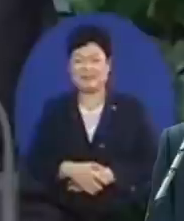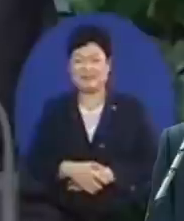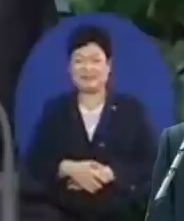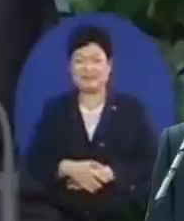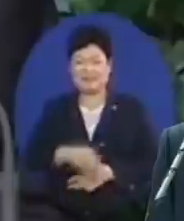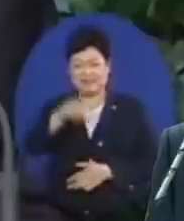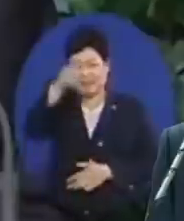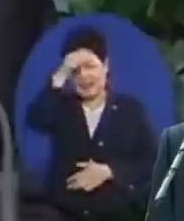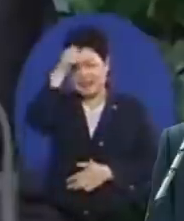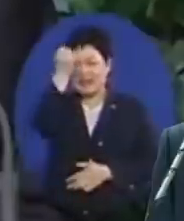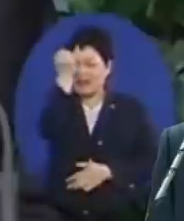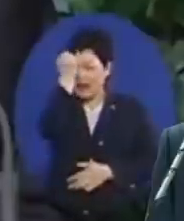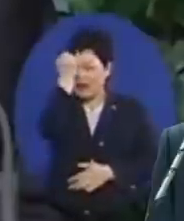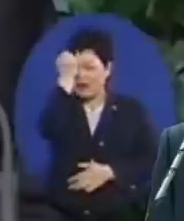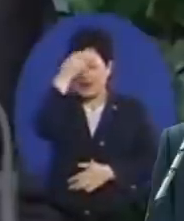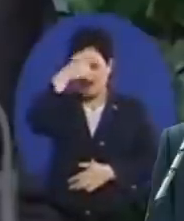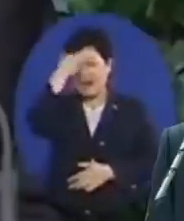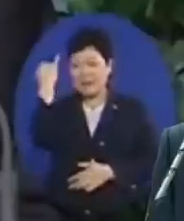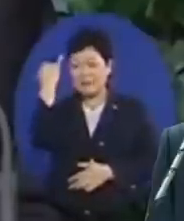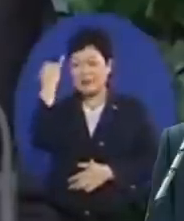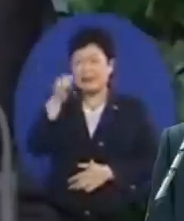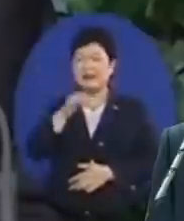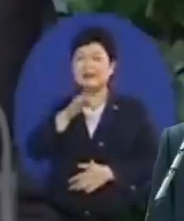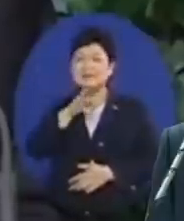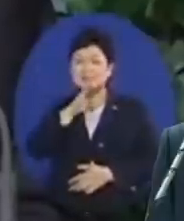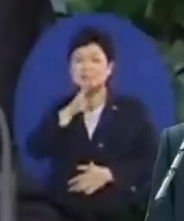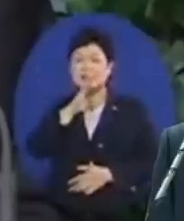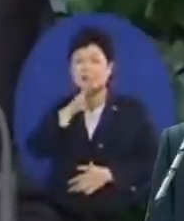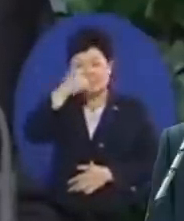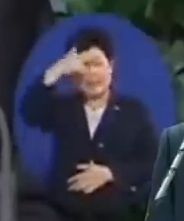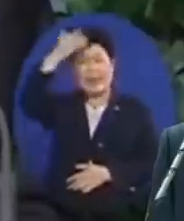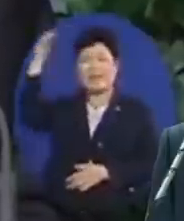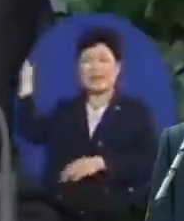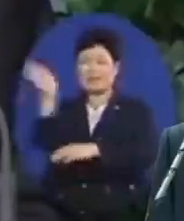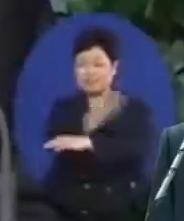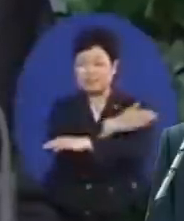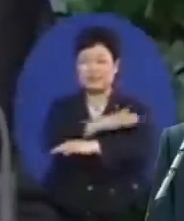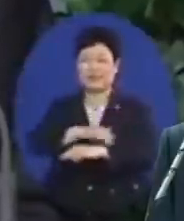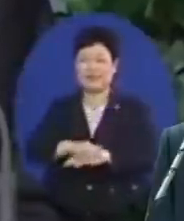우리 아담과 하와 할머니가 벌써 그때부터